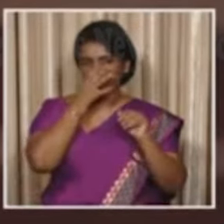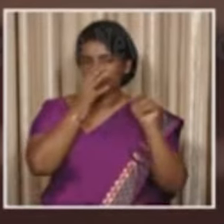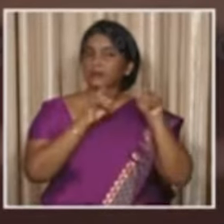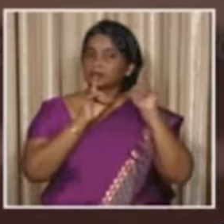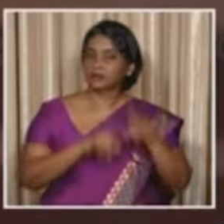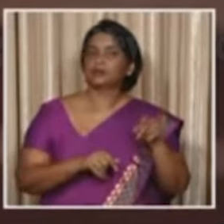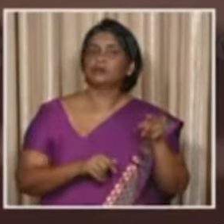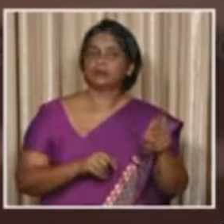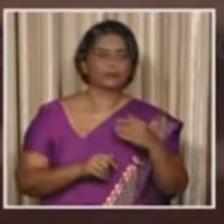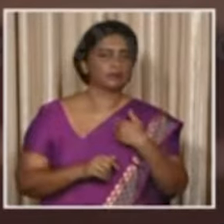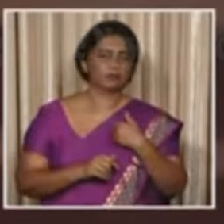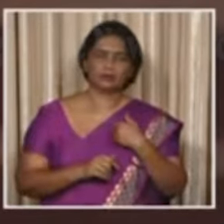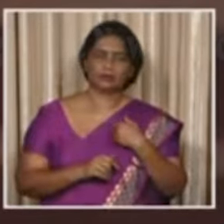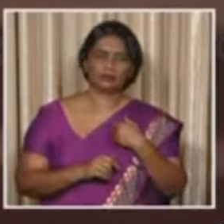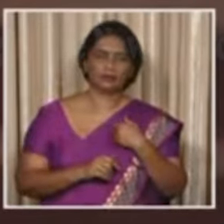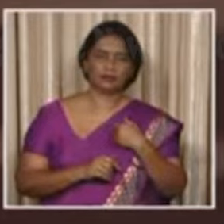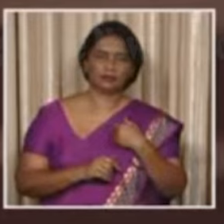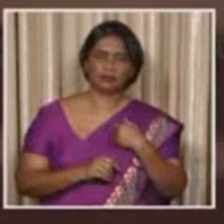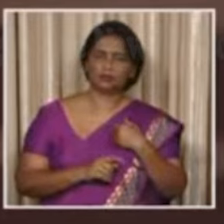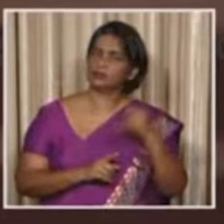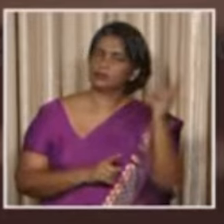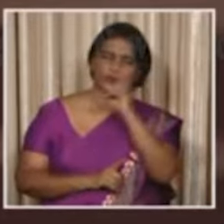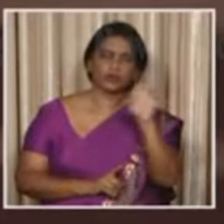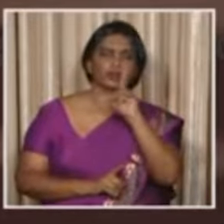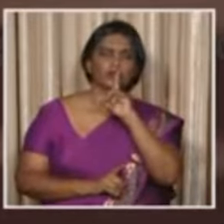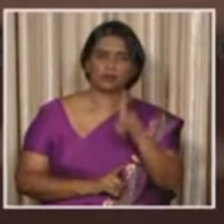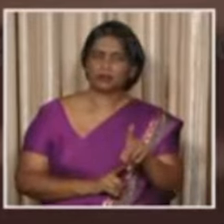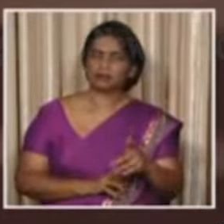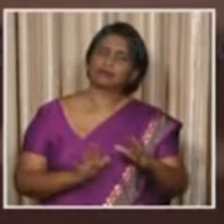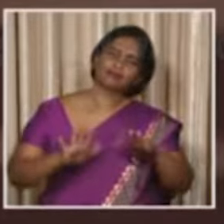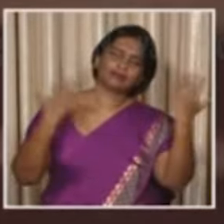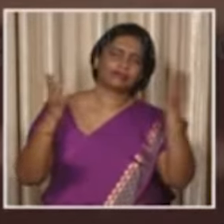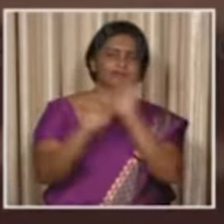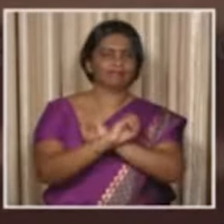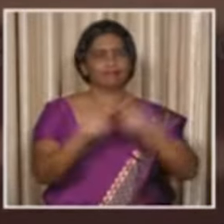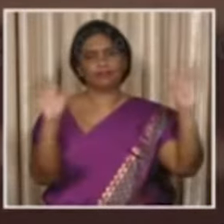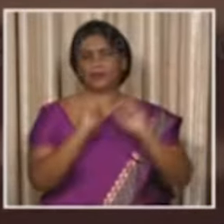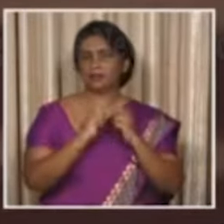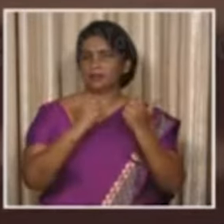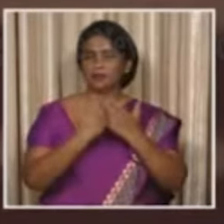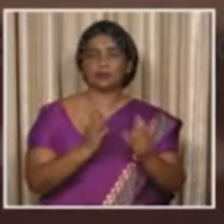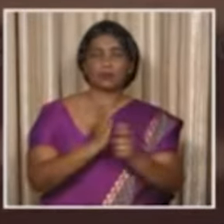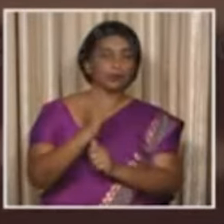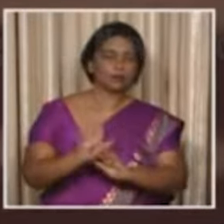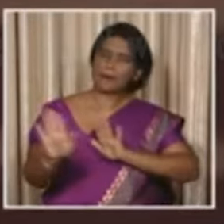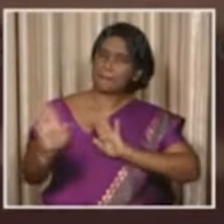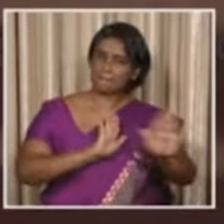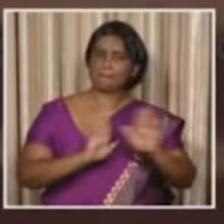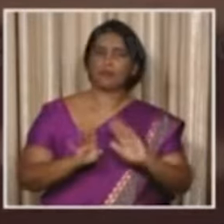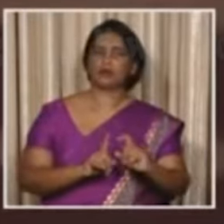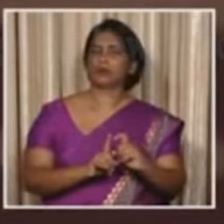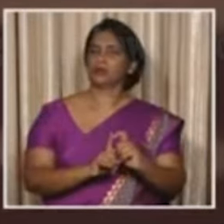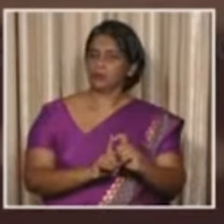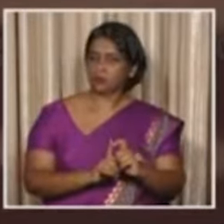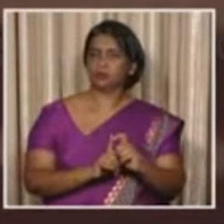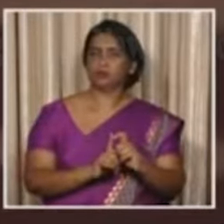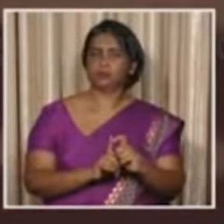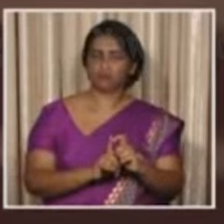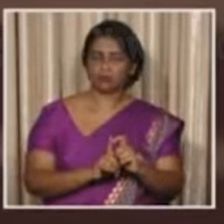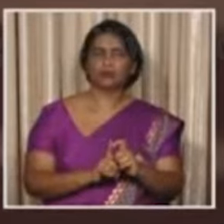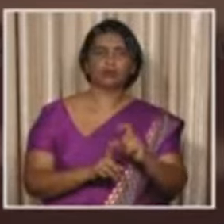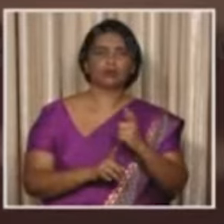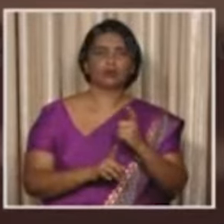නිසා මම නම් එකහෙලා කියනවා මේක බොන විදියට ප්‍රචාරය වුණත් කමක් නැහැ. පාතාලේ මර්ධනය කරන්න වෙනම වැඩපිළිවෙල අරන්